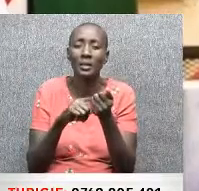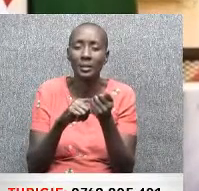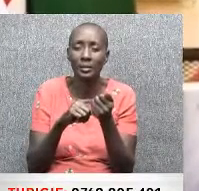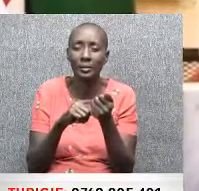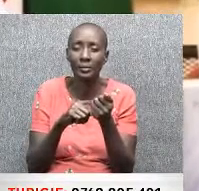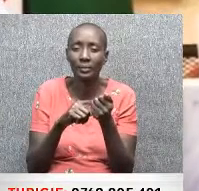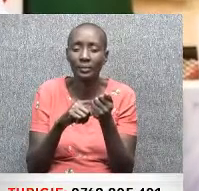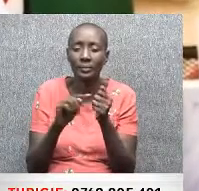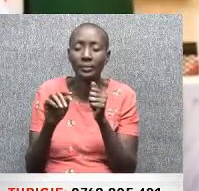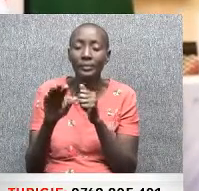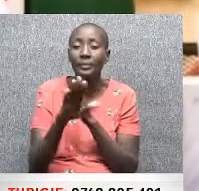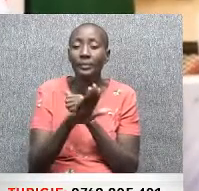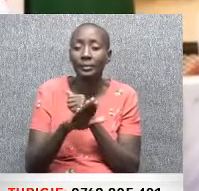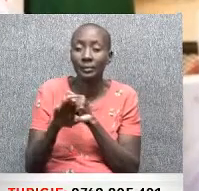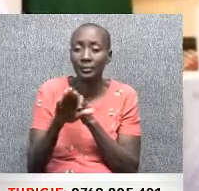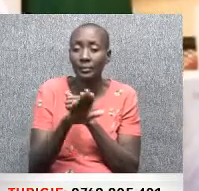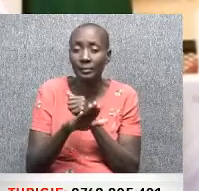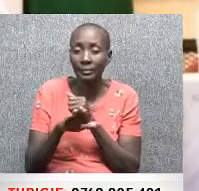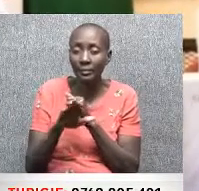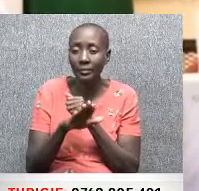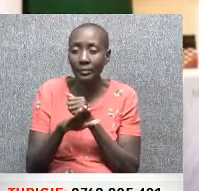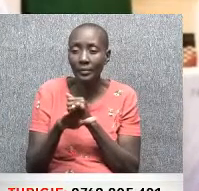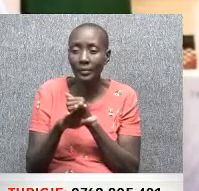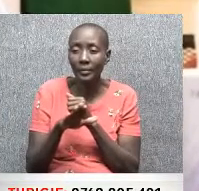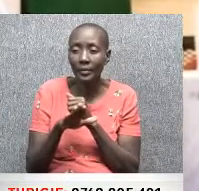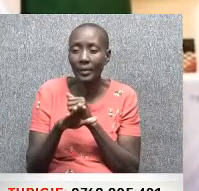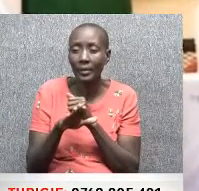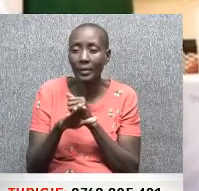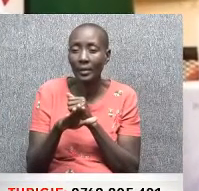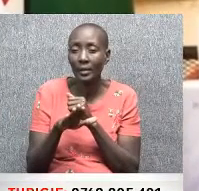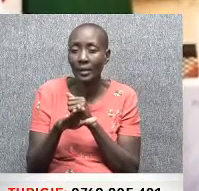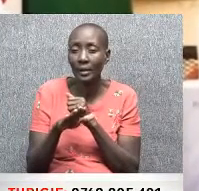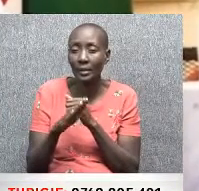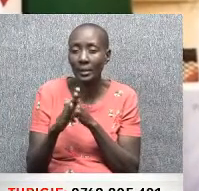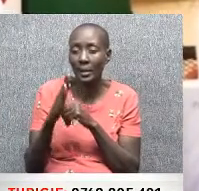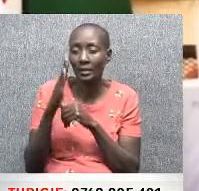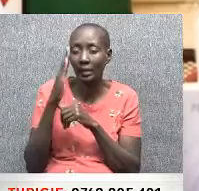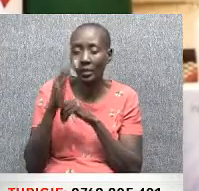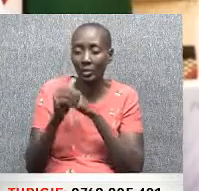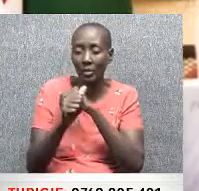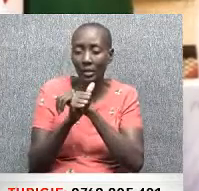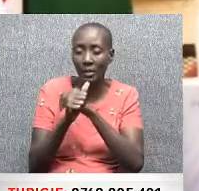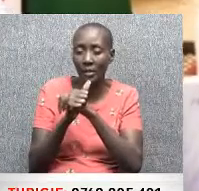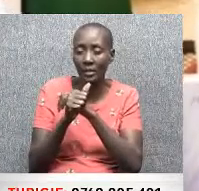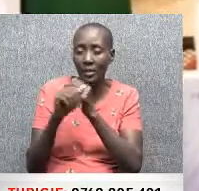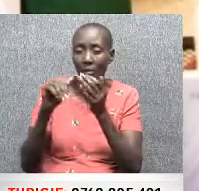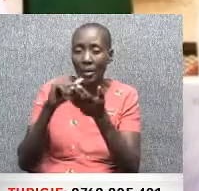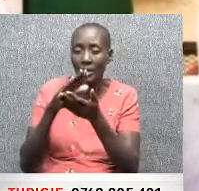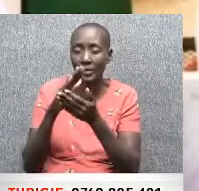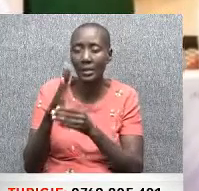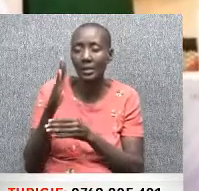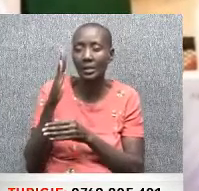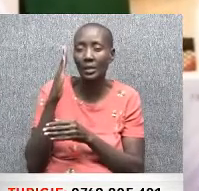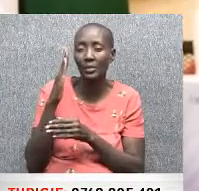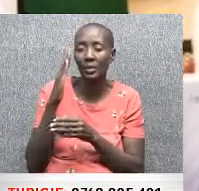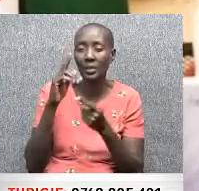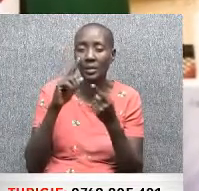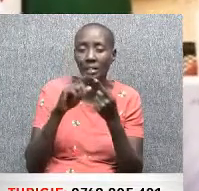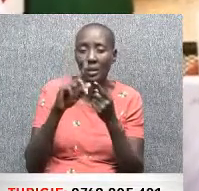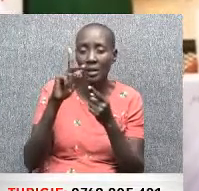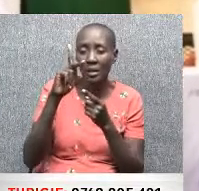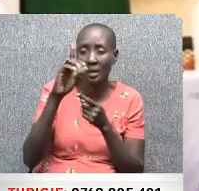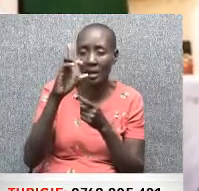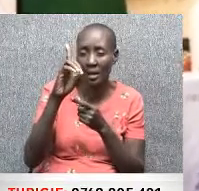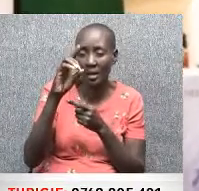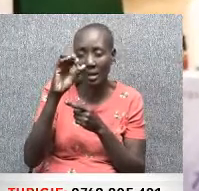assigned our various security forces along the border. KDF will provide